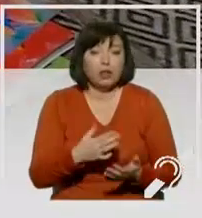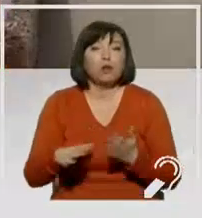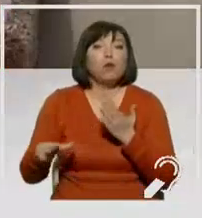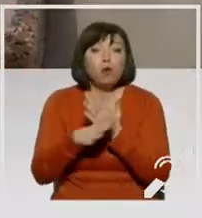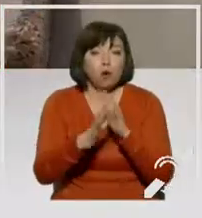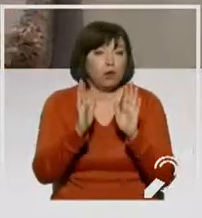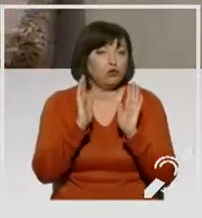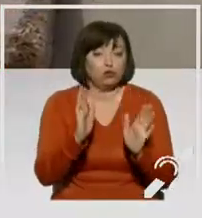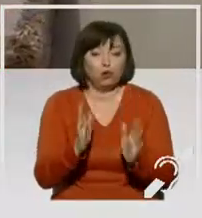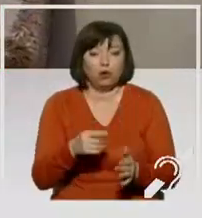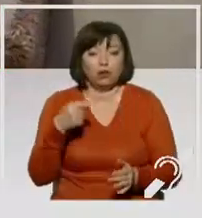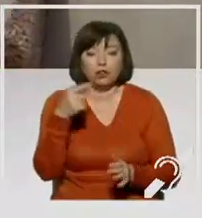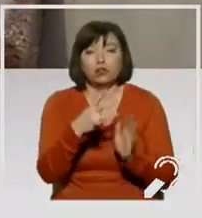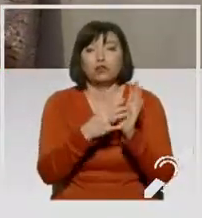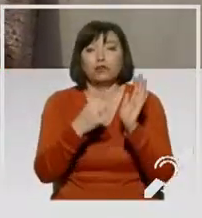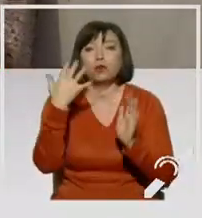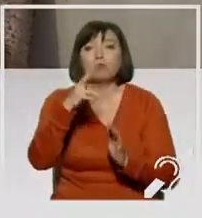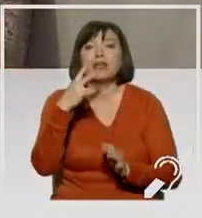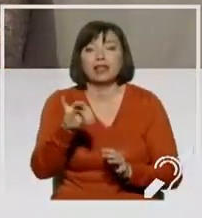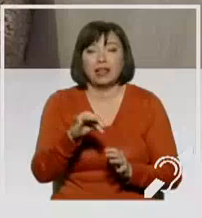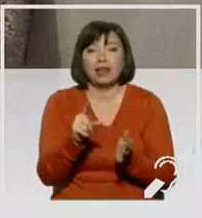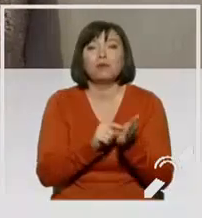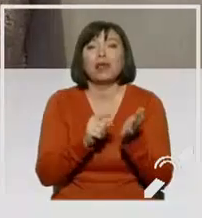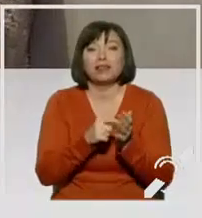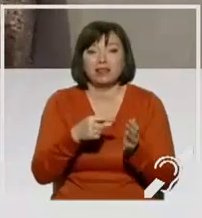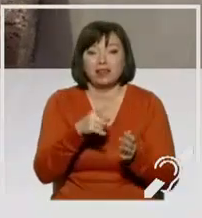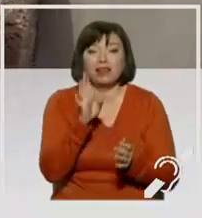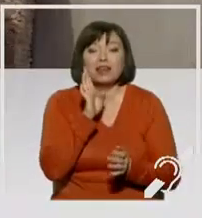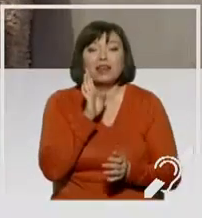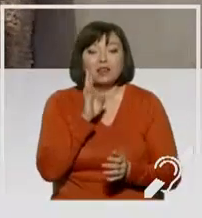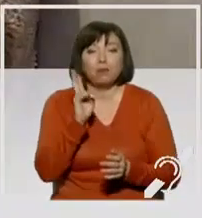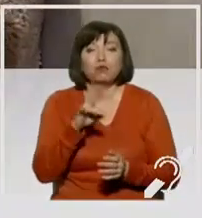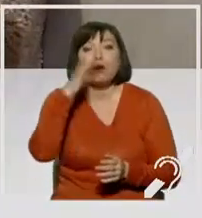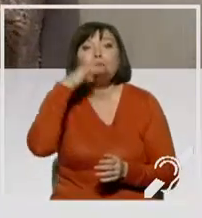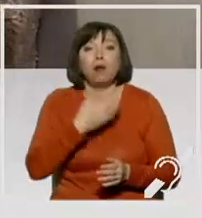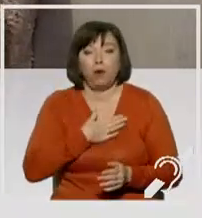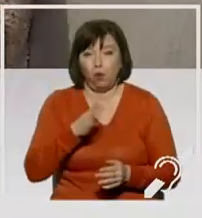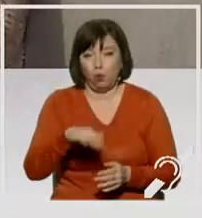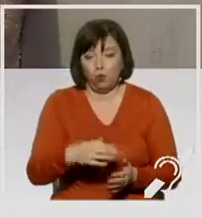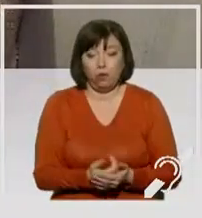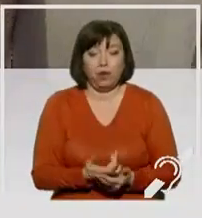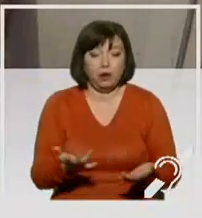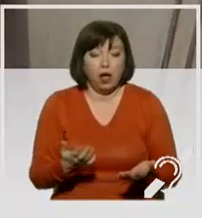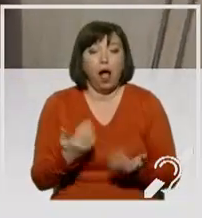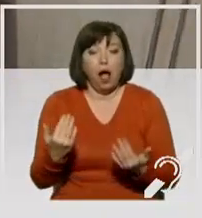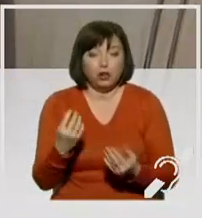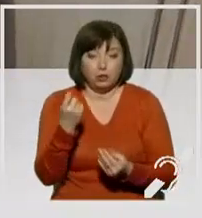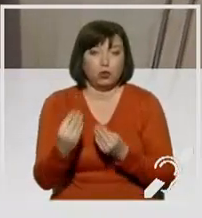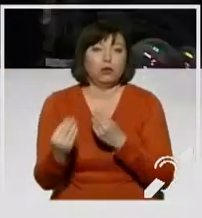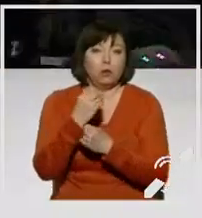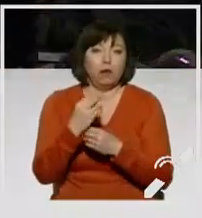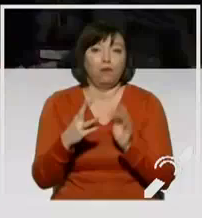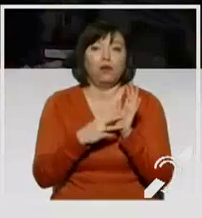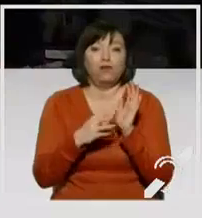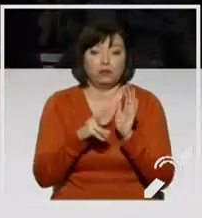Așteptare avem numai 1150 lei pensie alimentară a fetei cu decedat tata și am ea ne-o mai ridicat 800 de